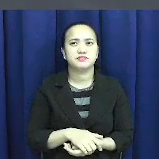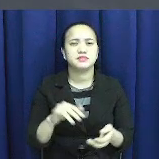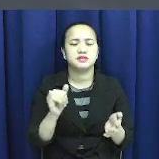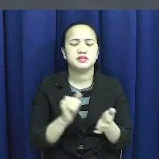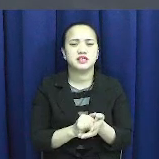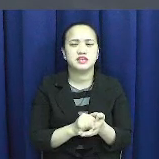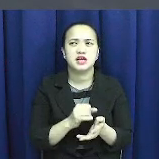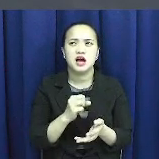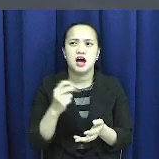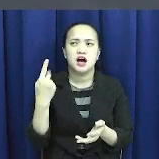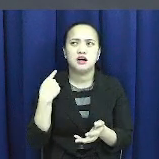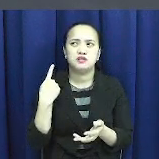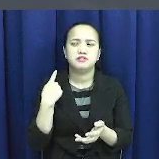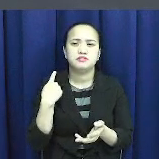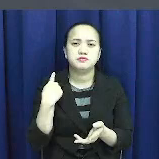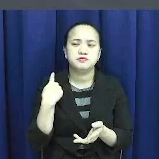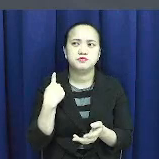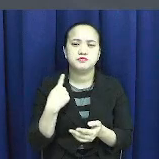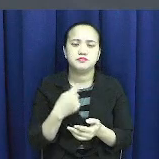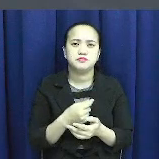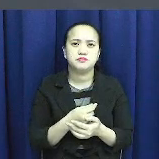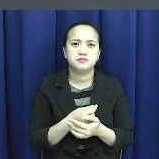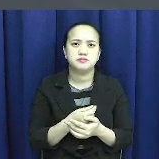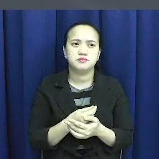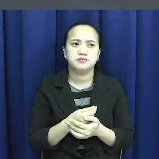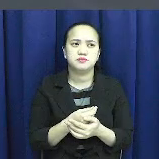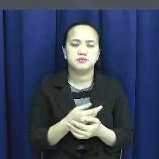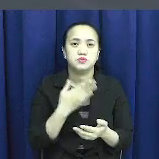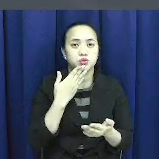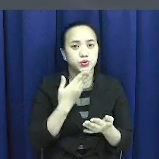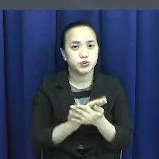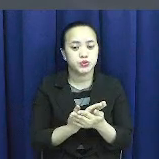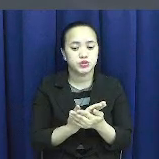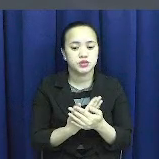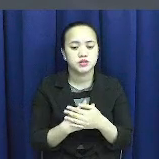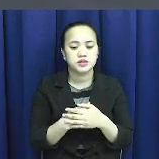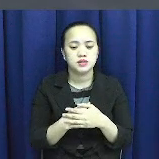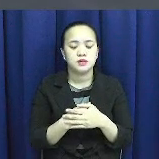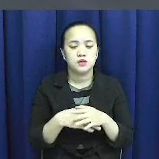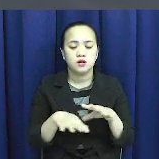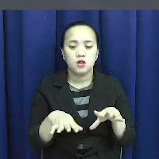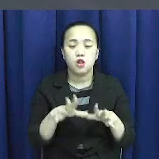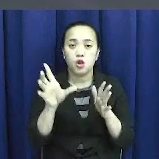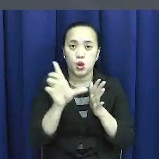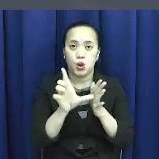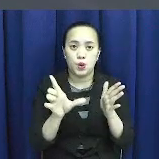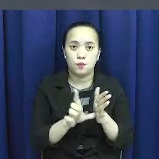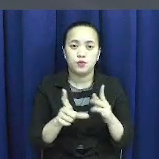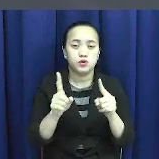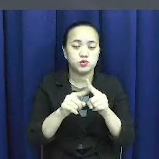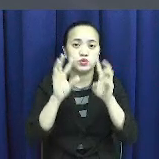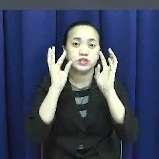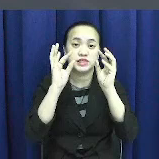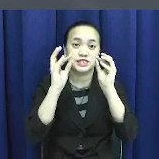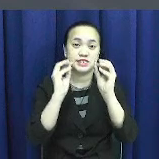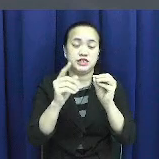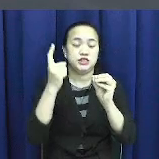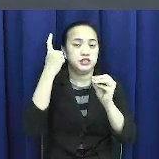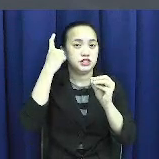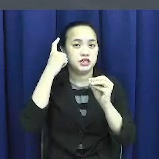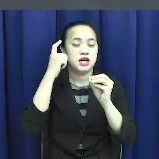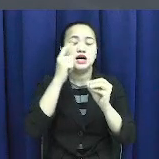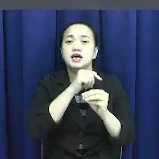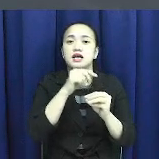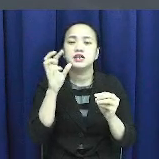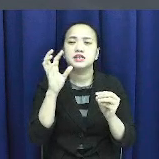613. So it is a mandate, it is the tasking ng priest para ituro po yan sa mga tao. Kaya nga po,